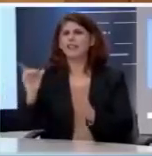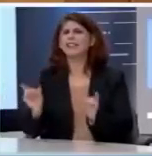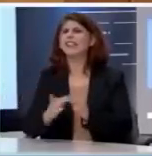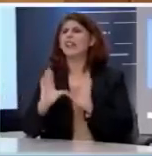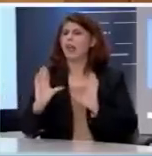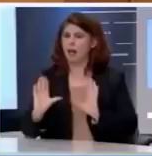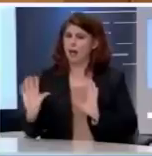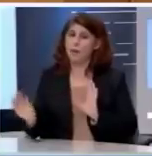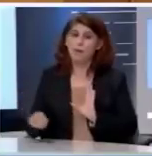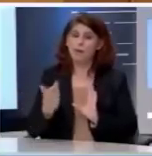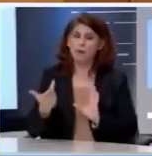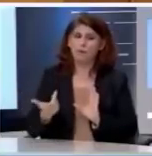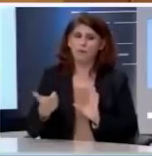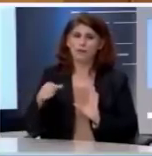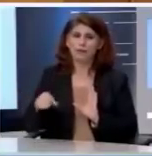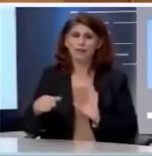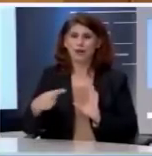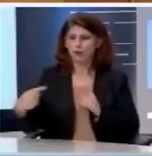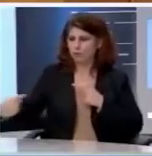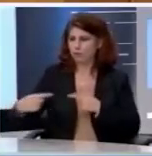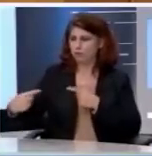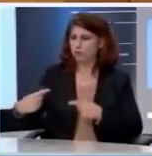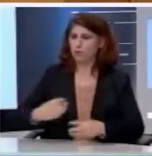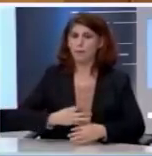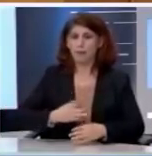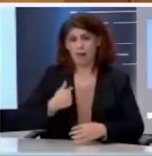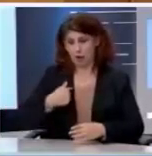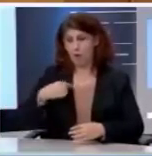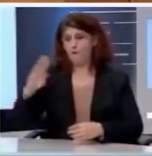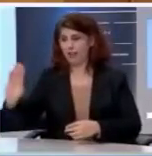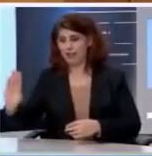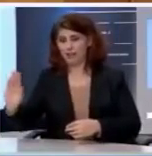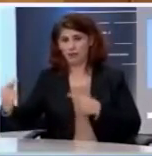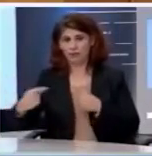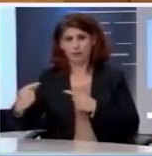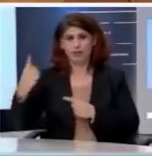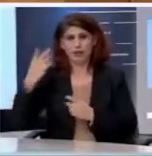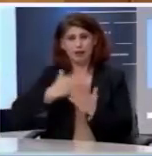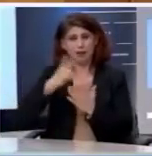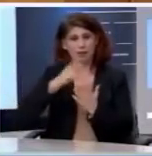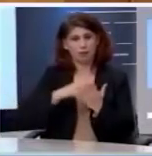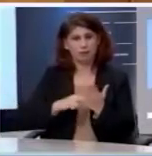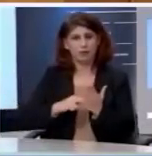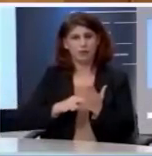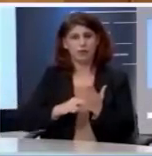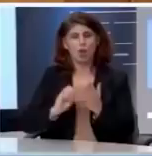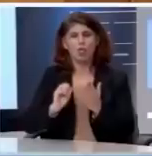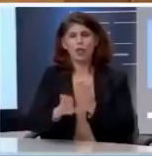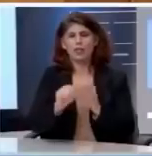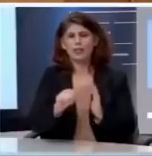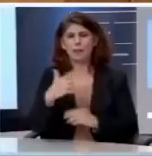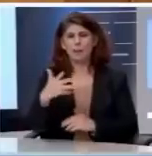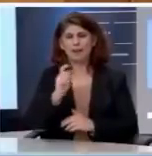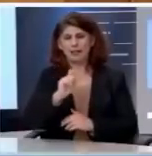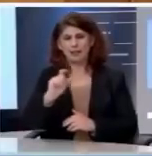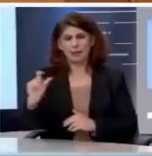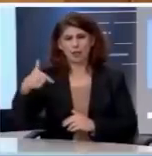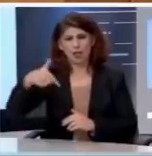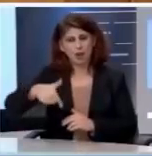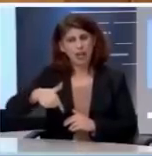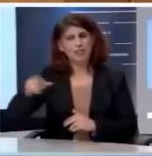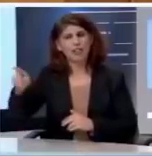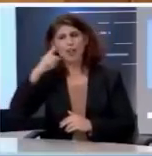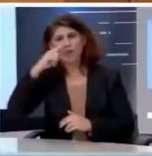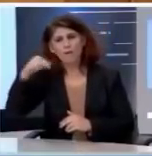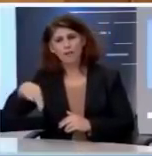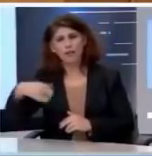γιατί βγήκε? Γιατί έχω αντιδικία με τον κύριο Βαξεβάνη για ένα πρωτοσέλιδο που είχε γράψει δωράκι 65 εκατομμυρίων του Γεωργιάδη στην